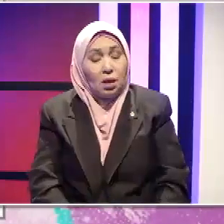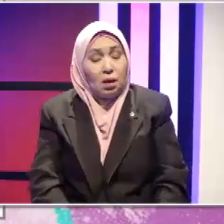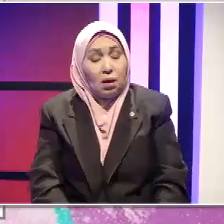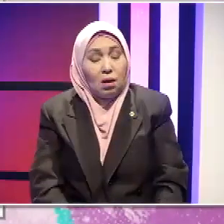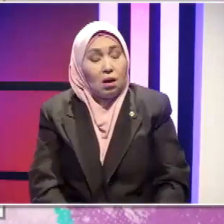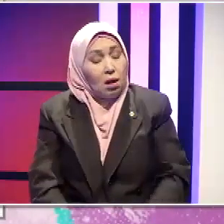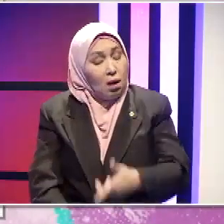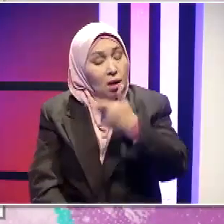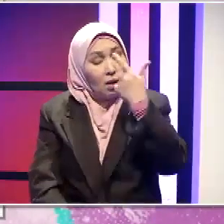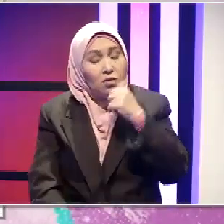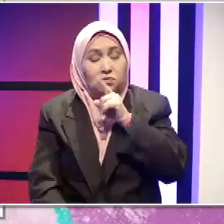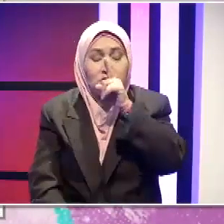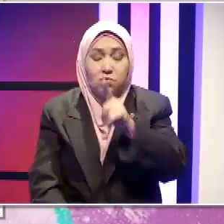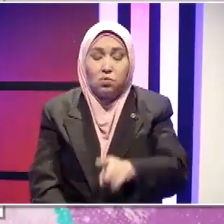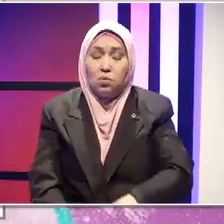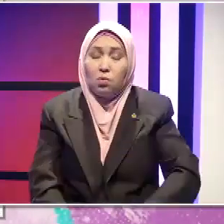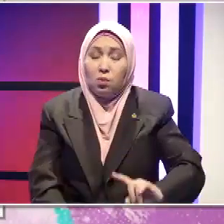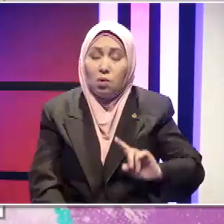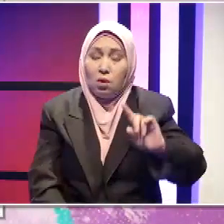log in now